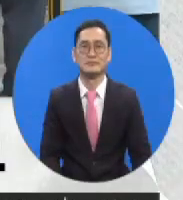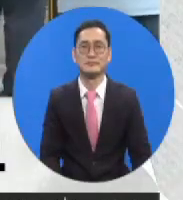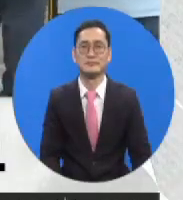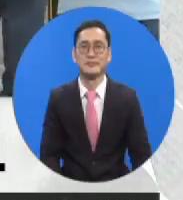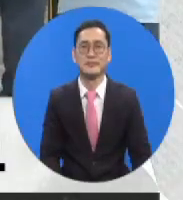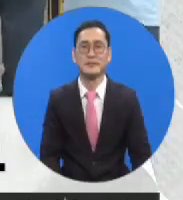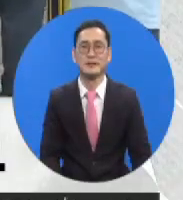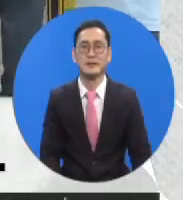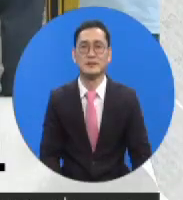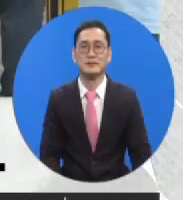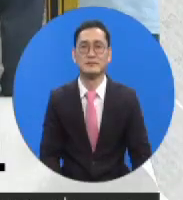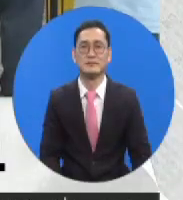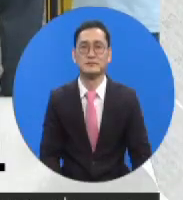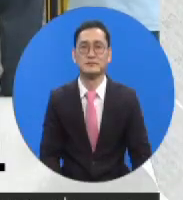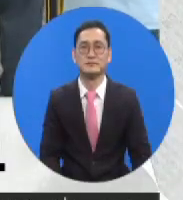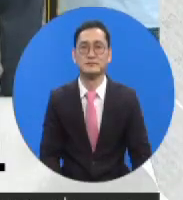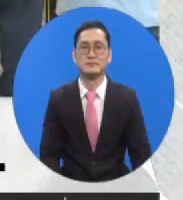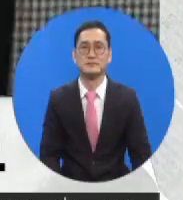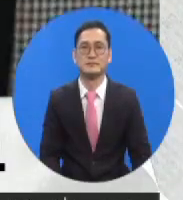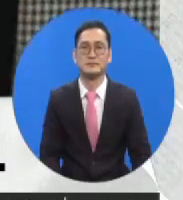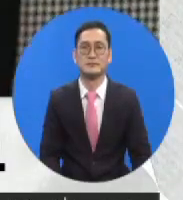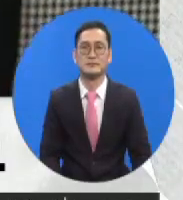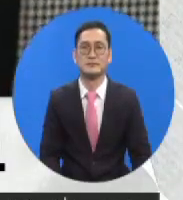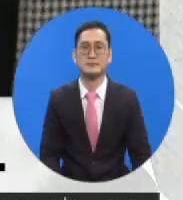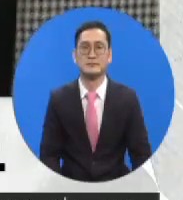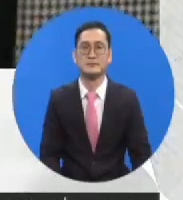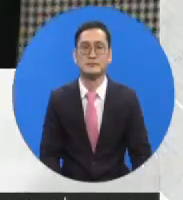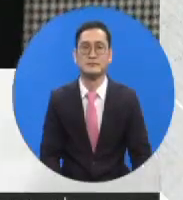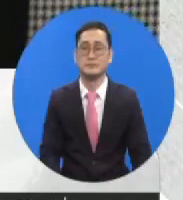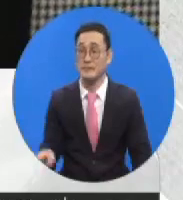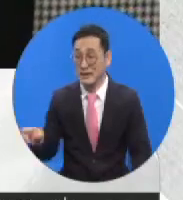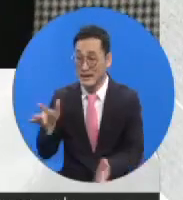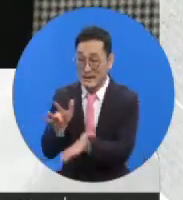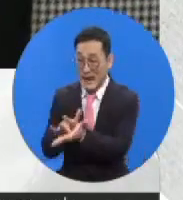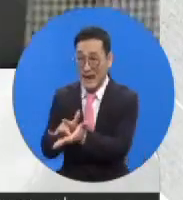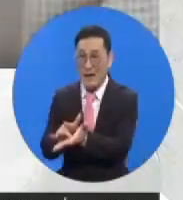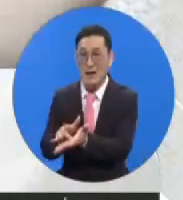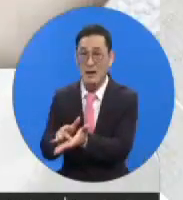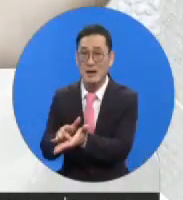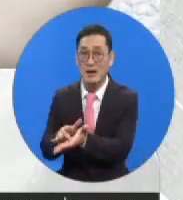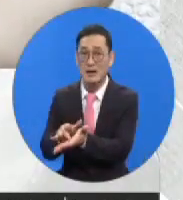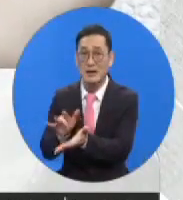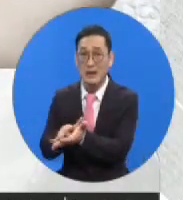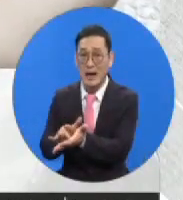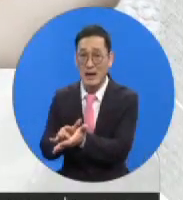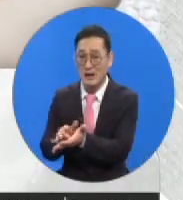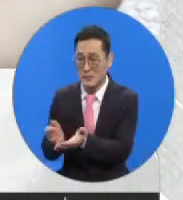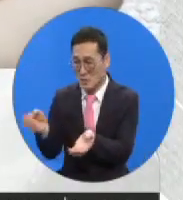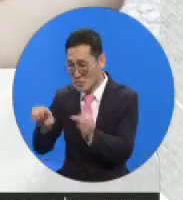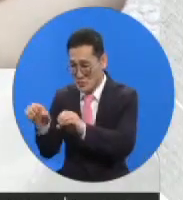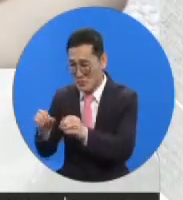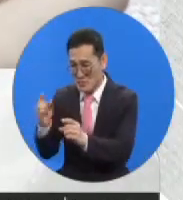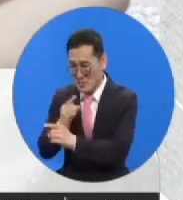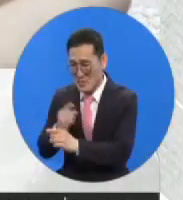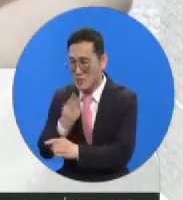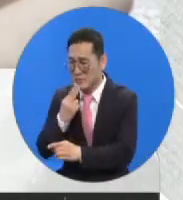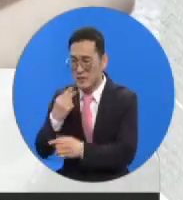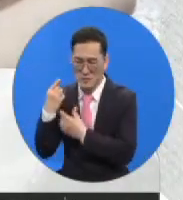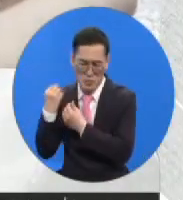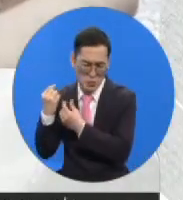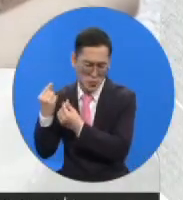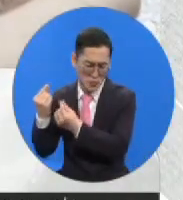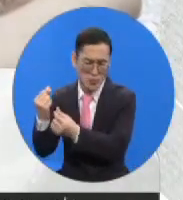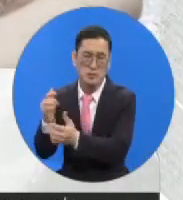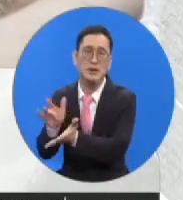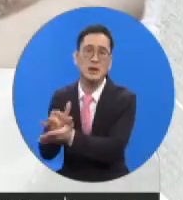스탠다드화된 그러니까 표준화된 절차를 통해서 만들어지고 있기 때문에 올해 특히나 이런 상황이 발생하는 거는 달라진 거는